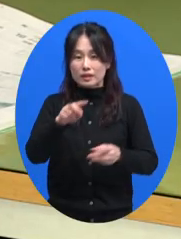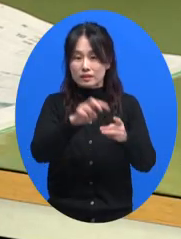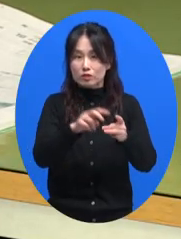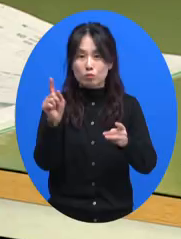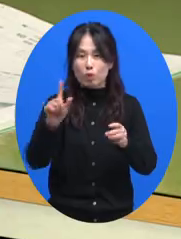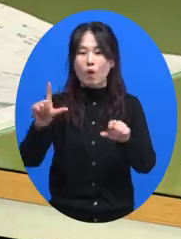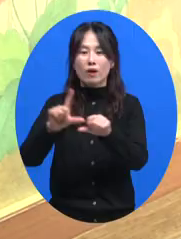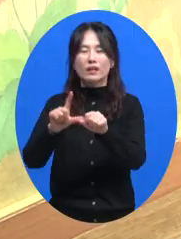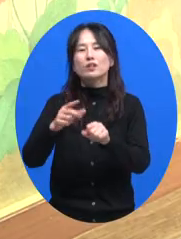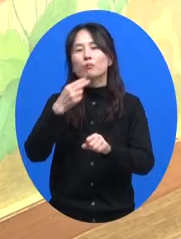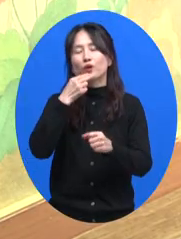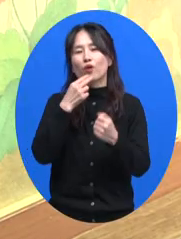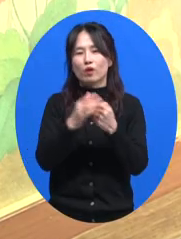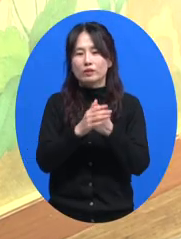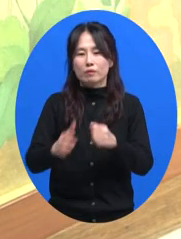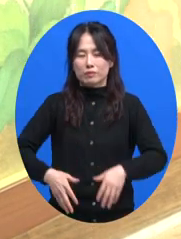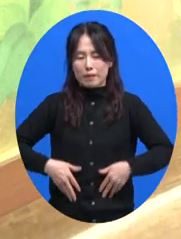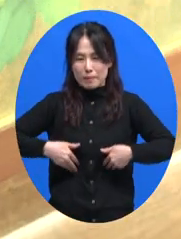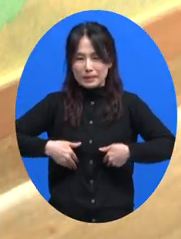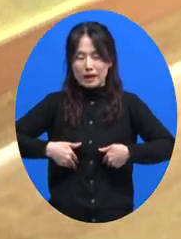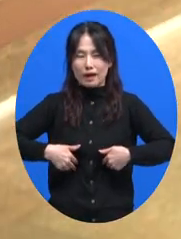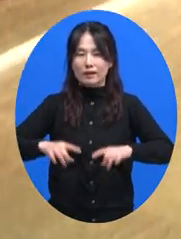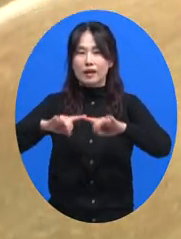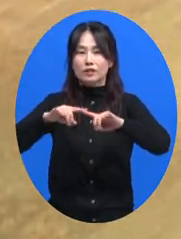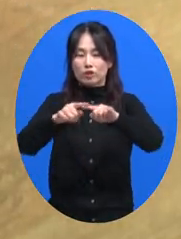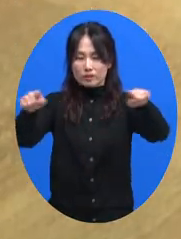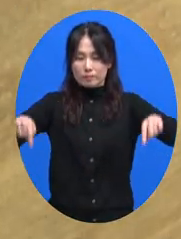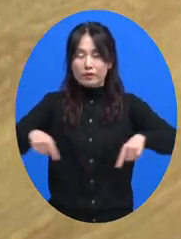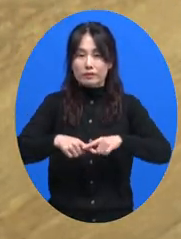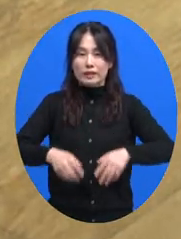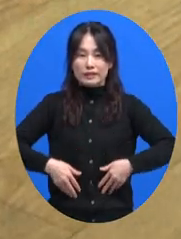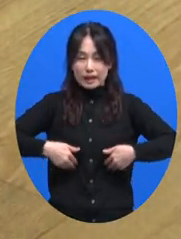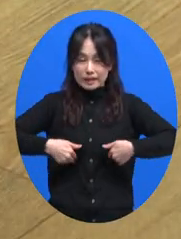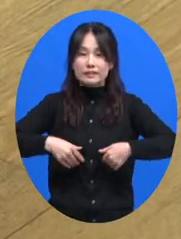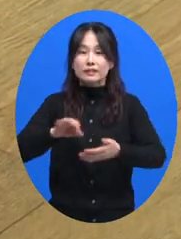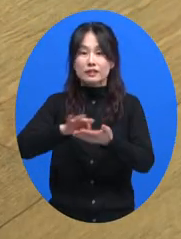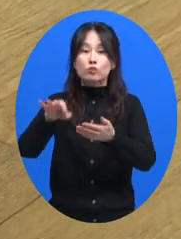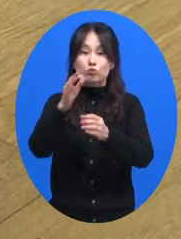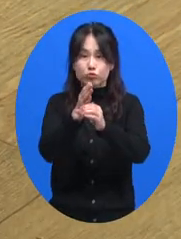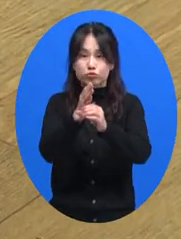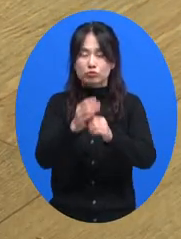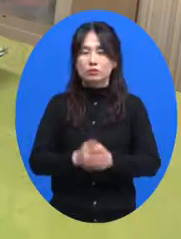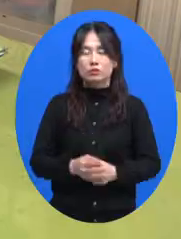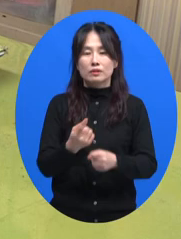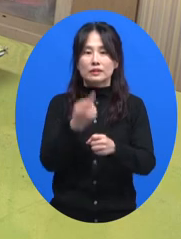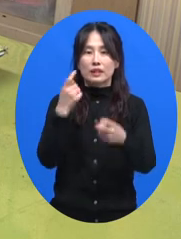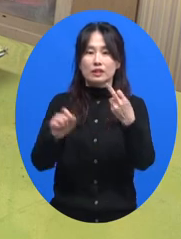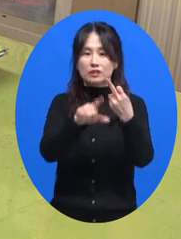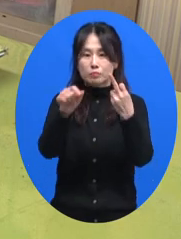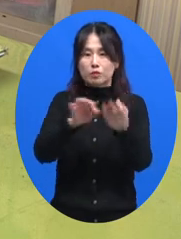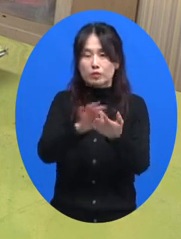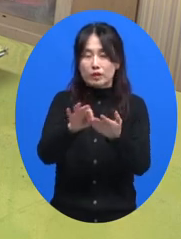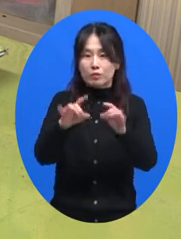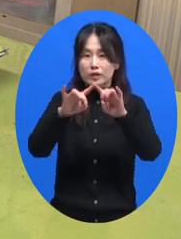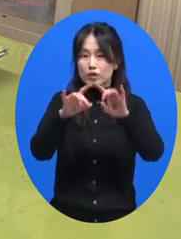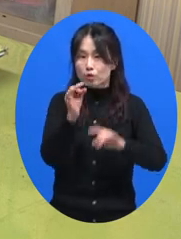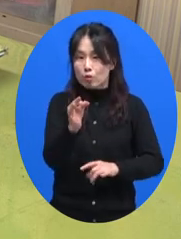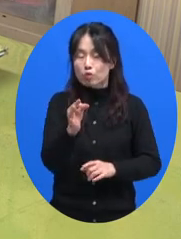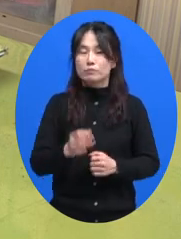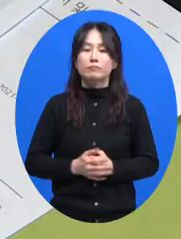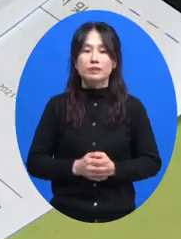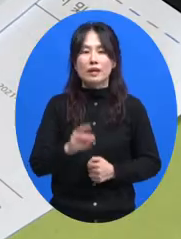센터는 도시가스가 들어오지 않아 바닥에 전기패널을 깔아 난방을 하고 있습니다 지난해 12월 사용한 전기요금은